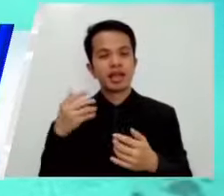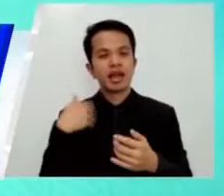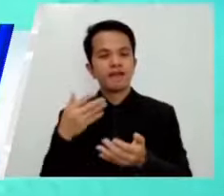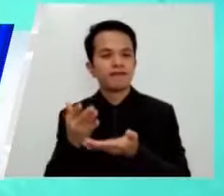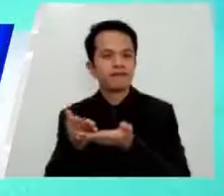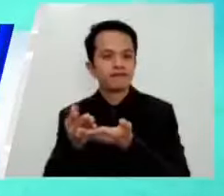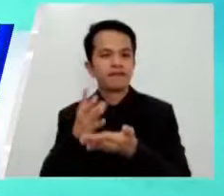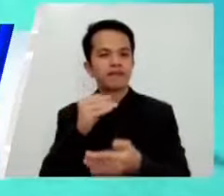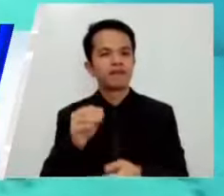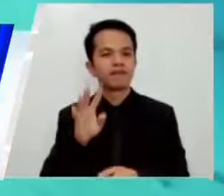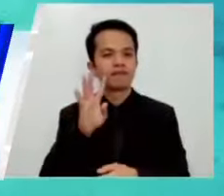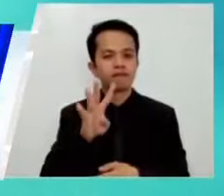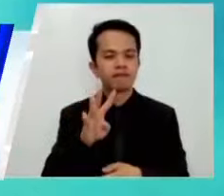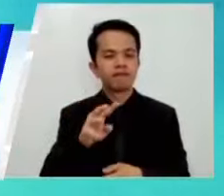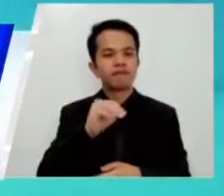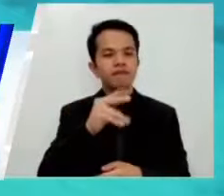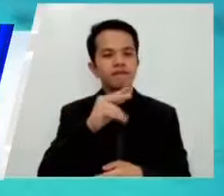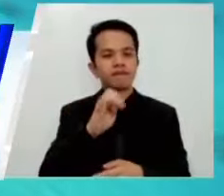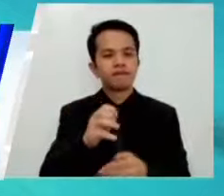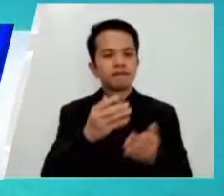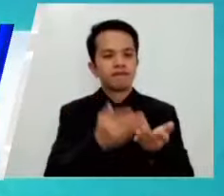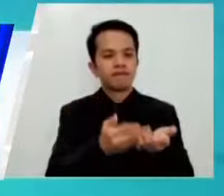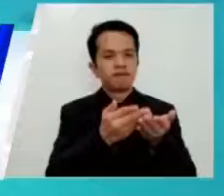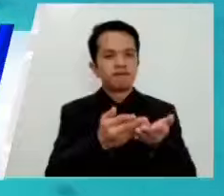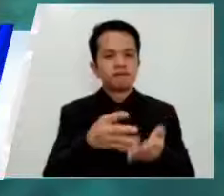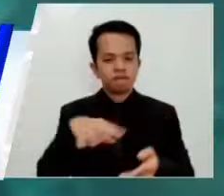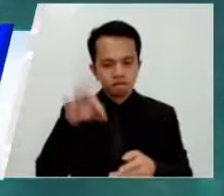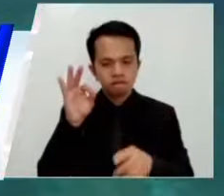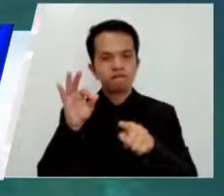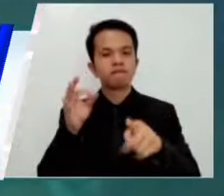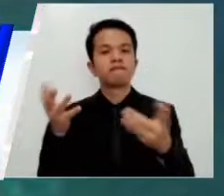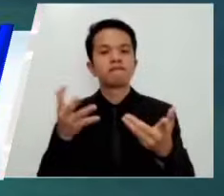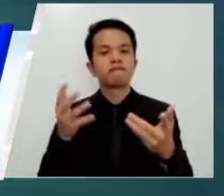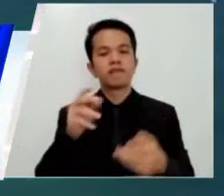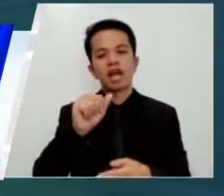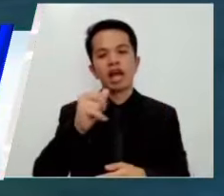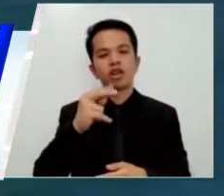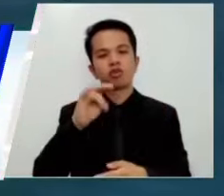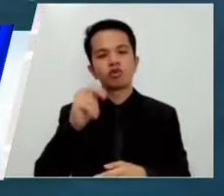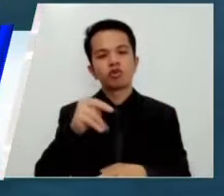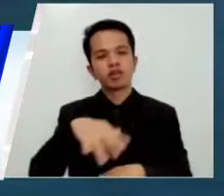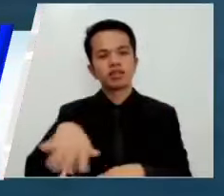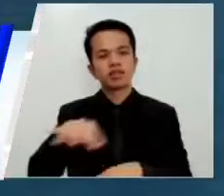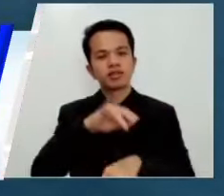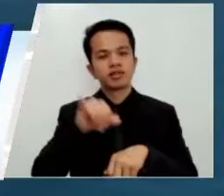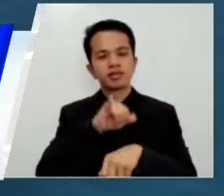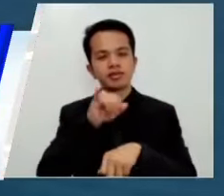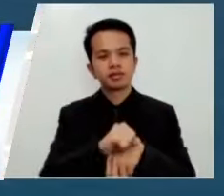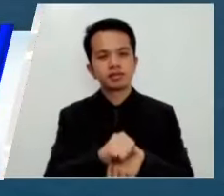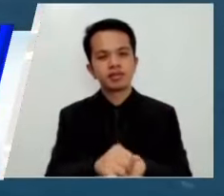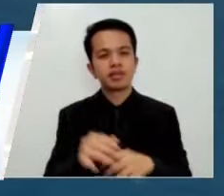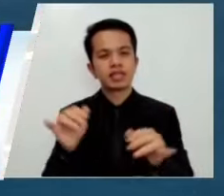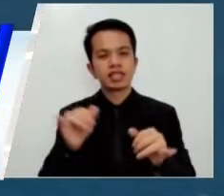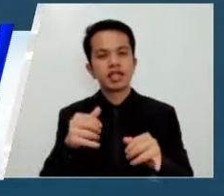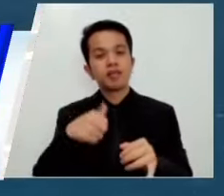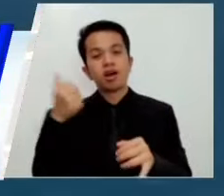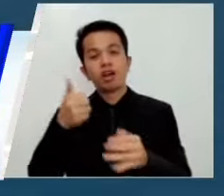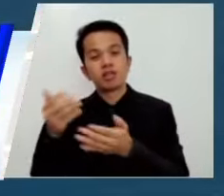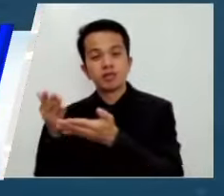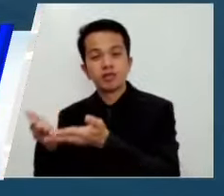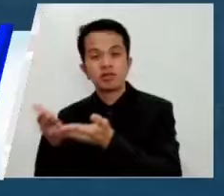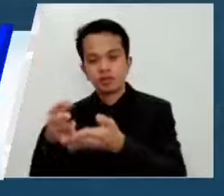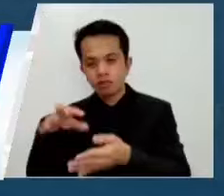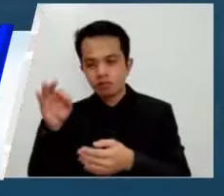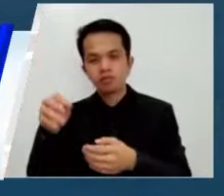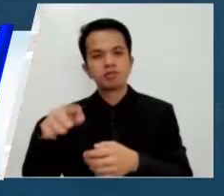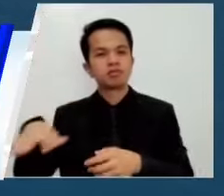Chinese Maritime Militia vessel ang namataan sa Yungin Shoal, kabilang sa 48 Chinese vessel na nakita sa mga lugar